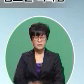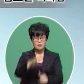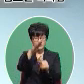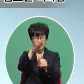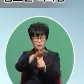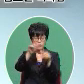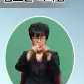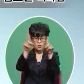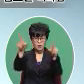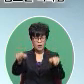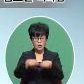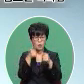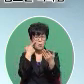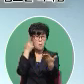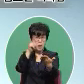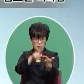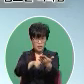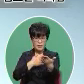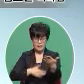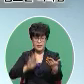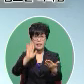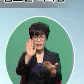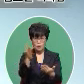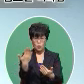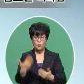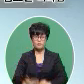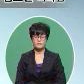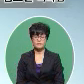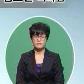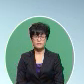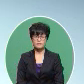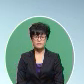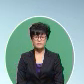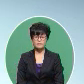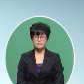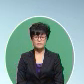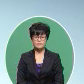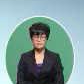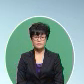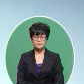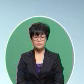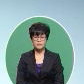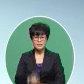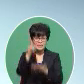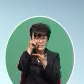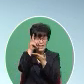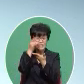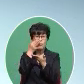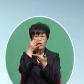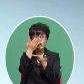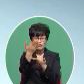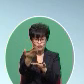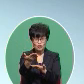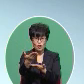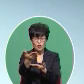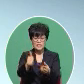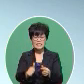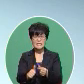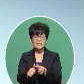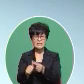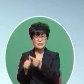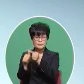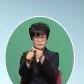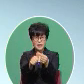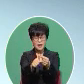카드를 발견하게 된 것이구요 그래서 있는 다시 뭐 좀 생겼어요 예 그 사진의 센 전단지 아 생활